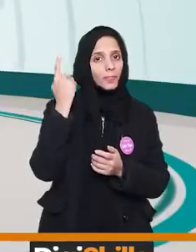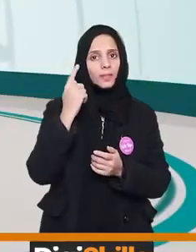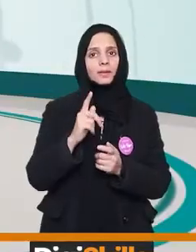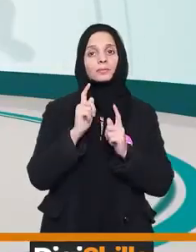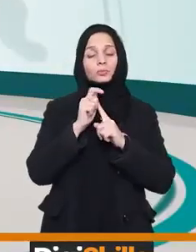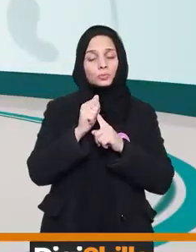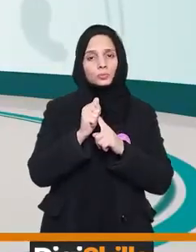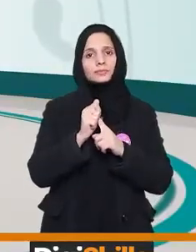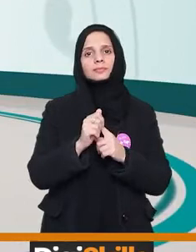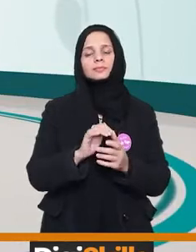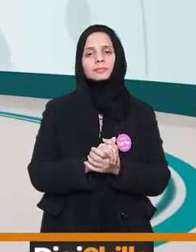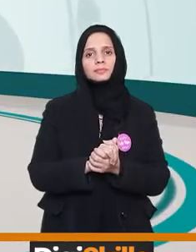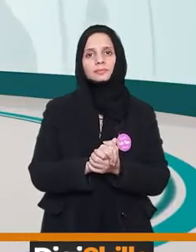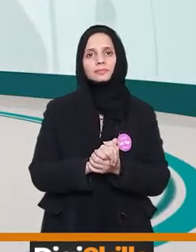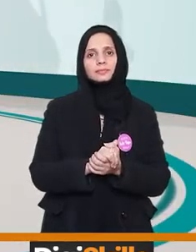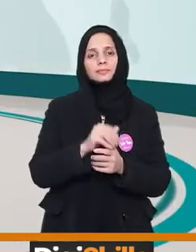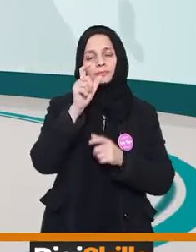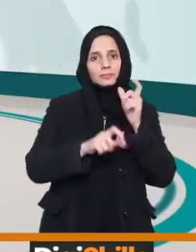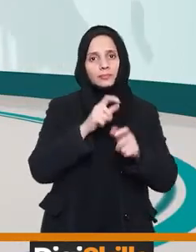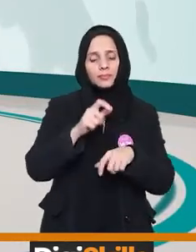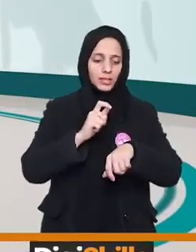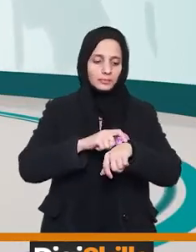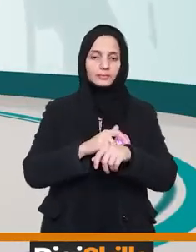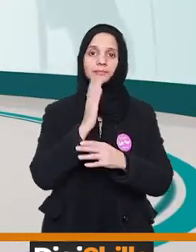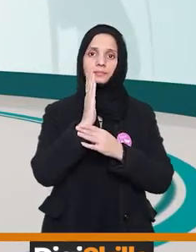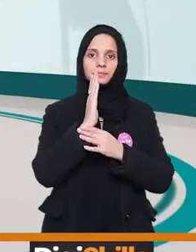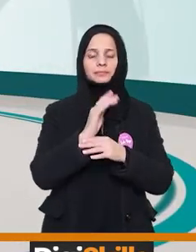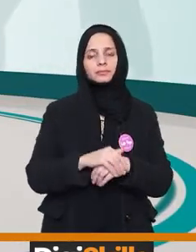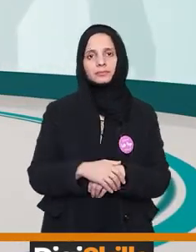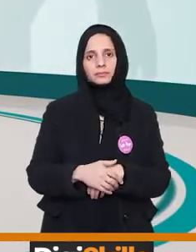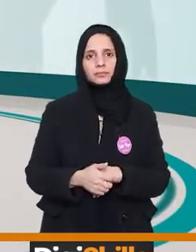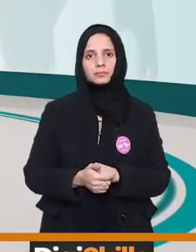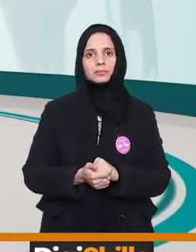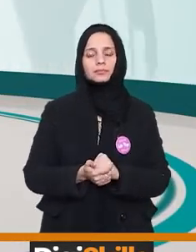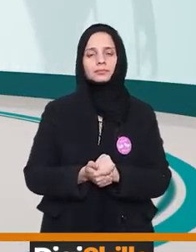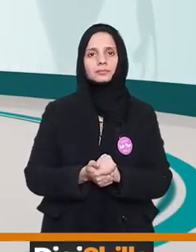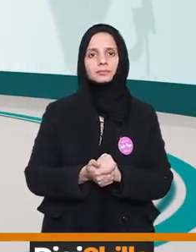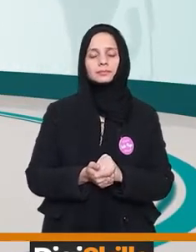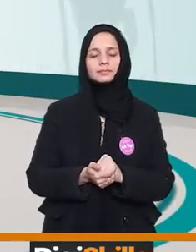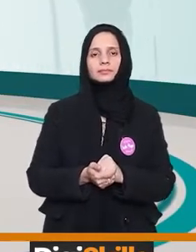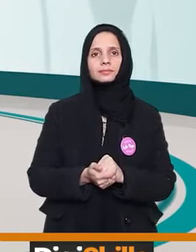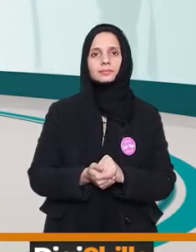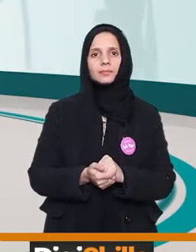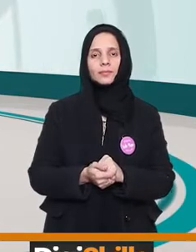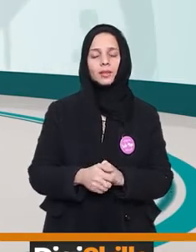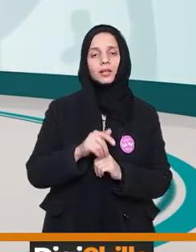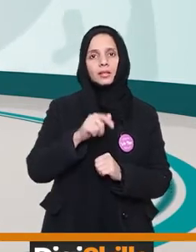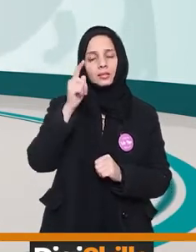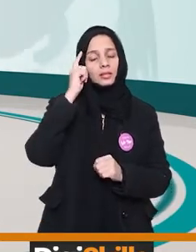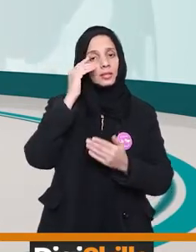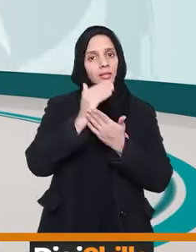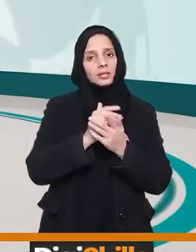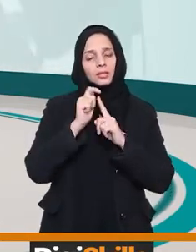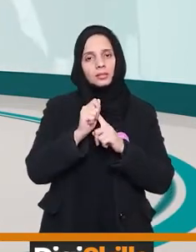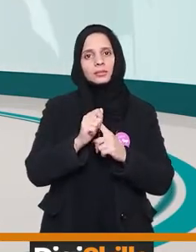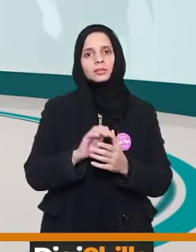والا یہ اتنا امپورٹنٹ ہے کہ آپ اپنی گھڑی کو مارک کر لیں جسٹ لائک اے اسٹاپ واچ، اور آپ یہ طے